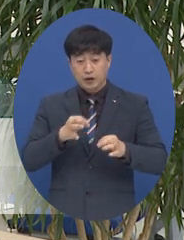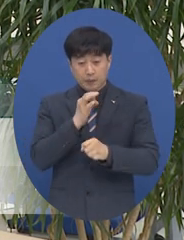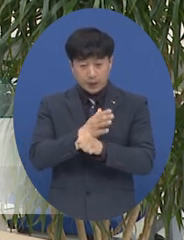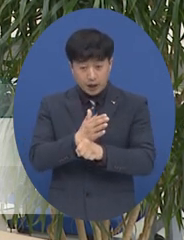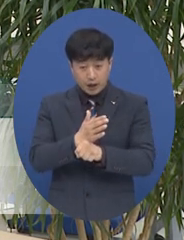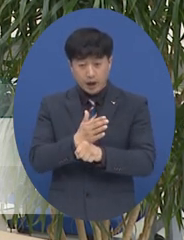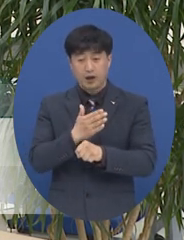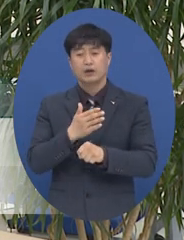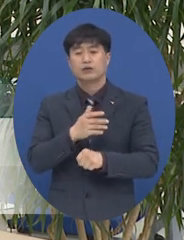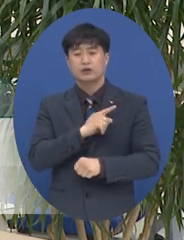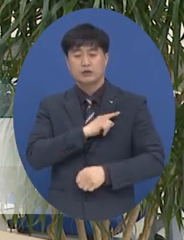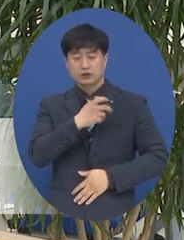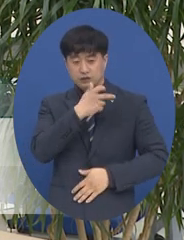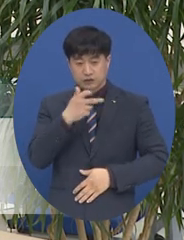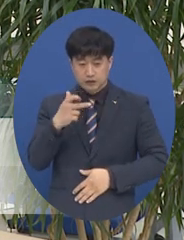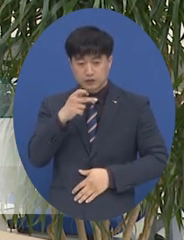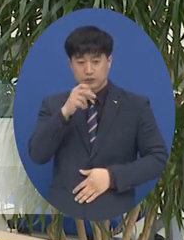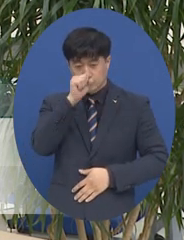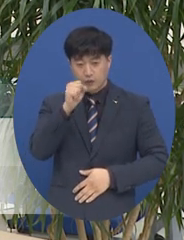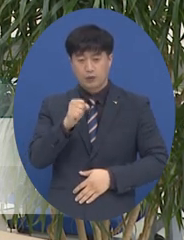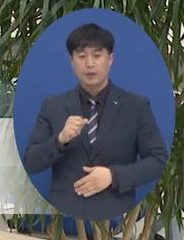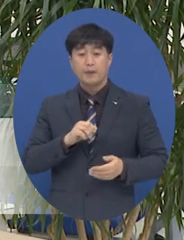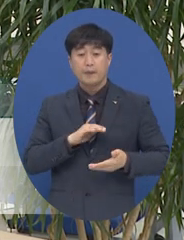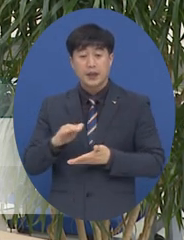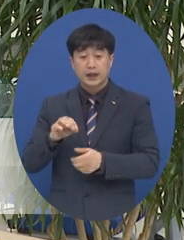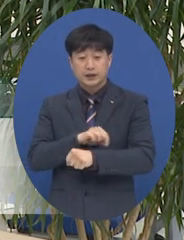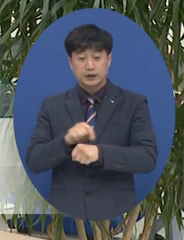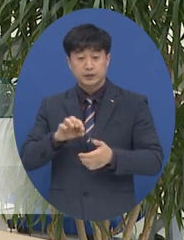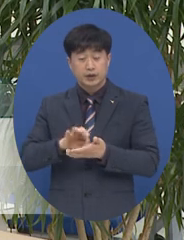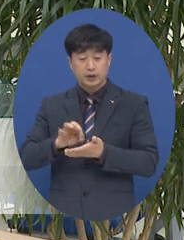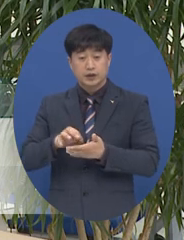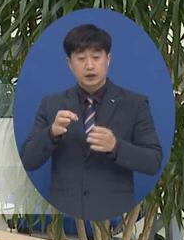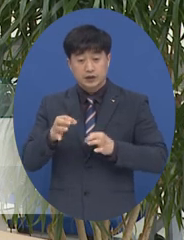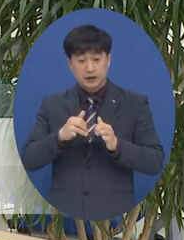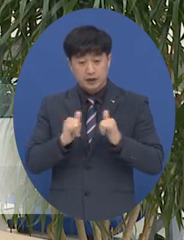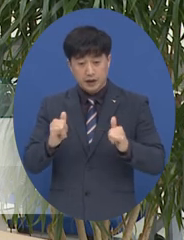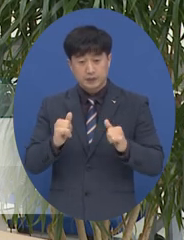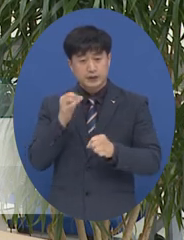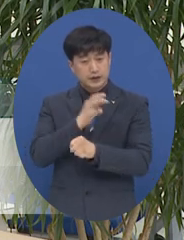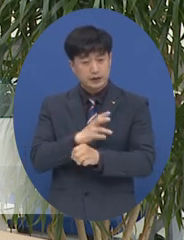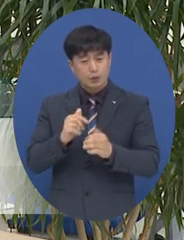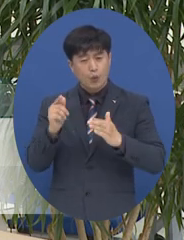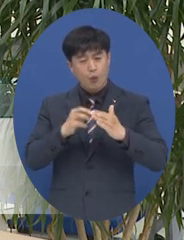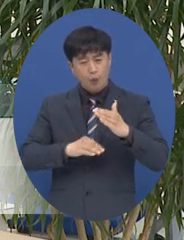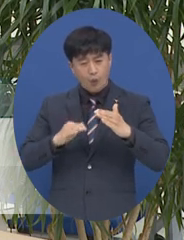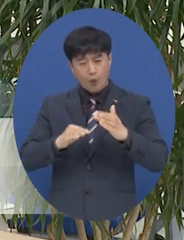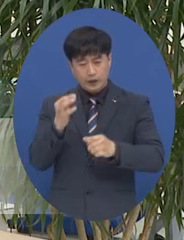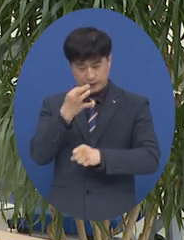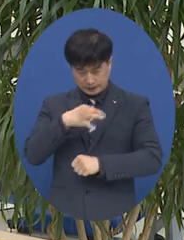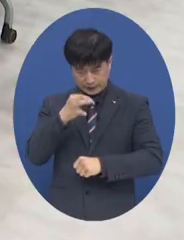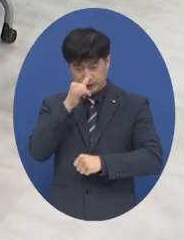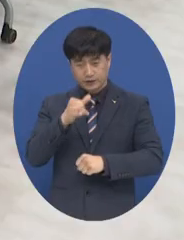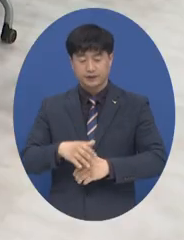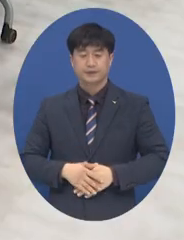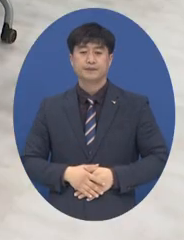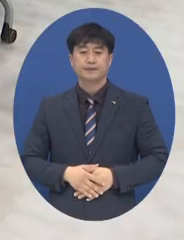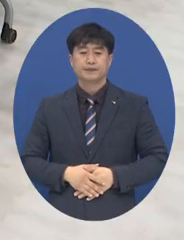가장 큰 장점이고요. 배달특급을 이용해서 상인들뿐만 아니라 소비자도 공동으로 이익을 볼수 있게끔